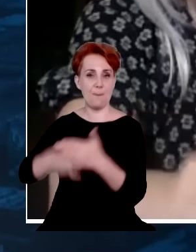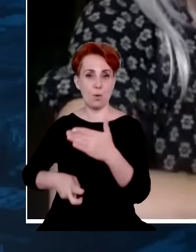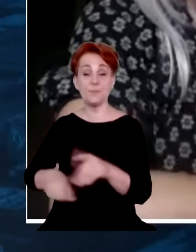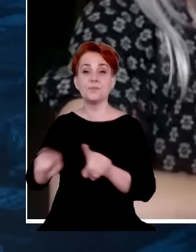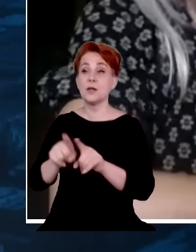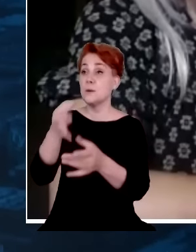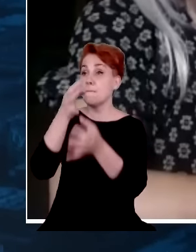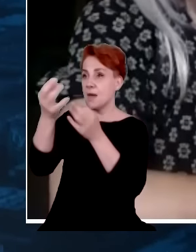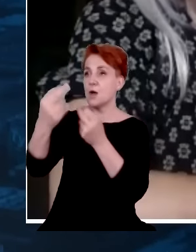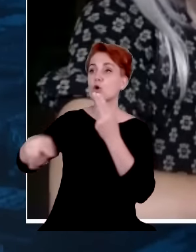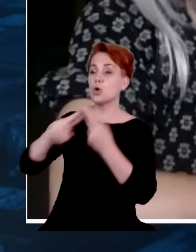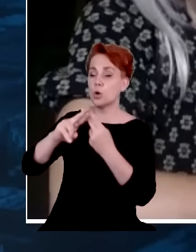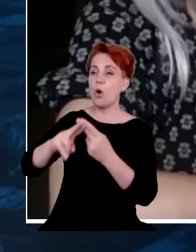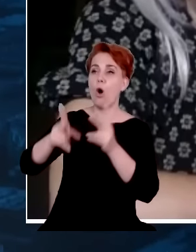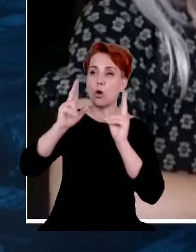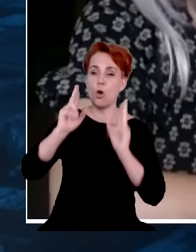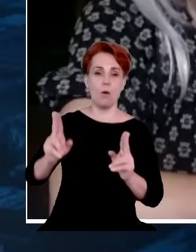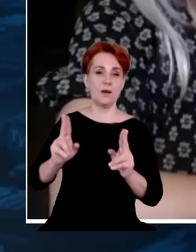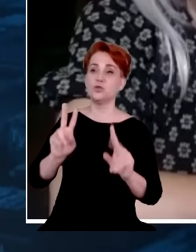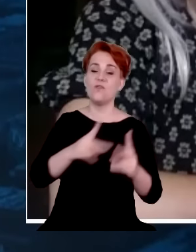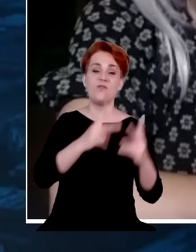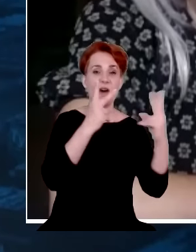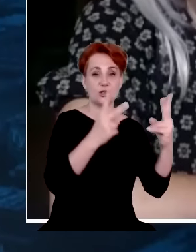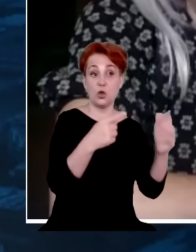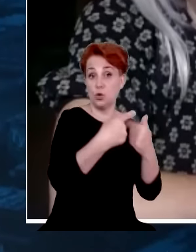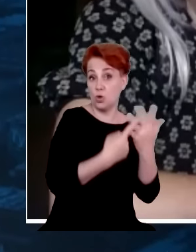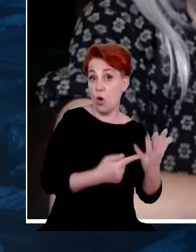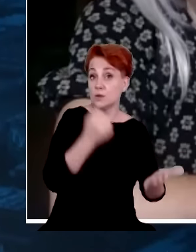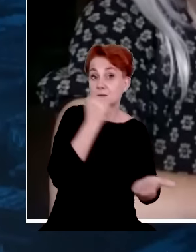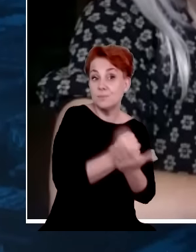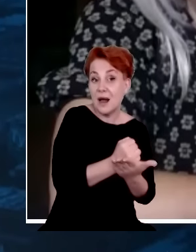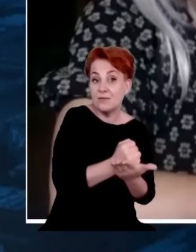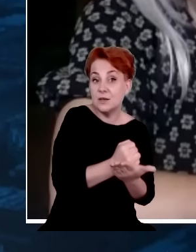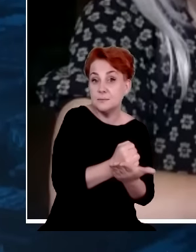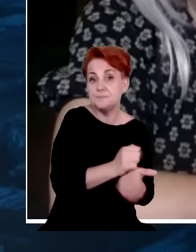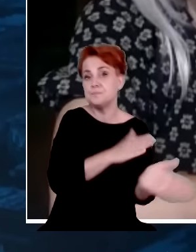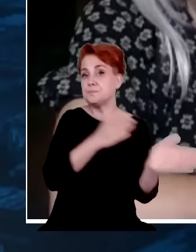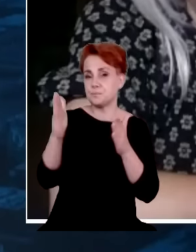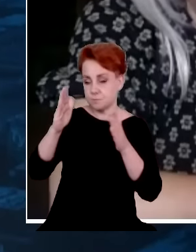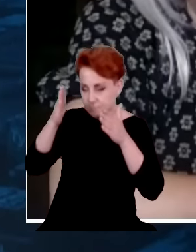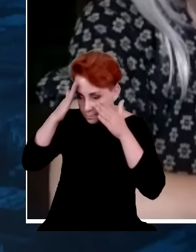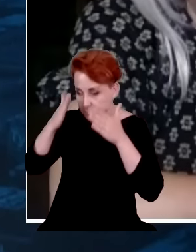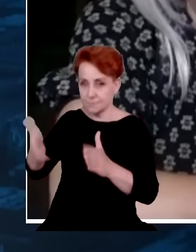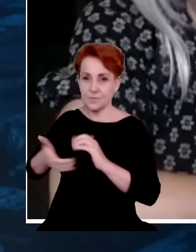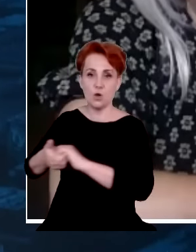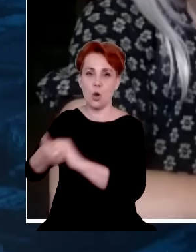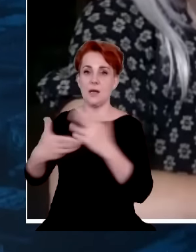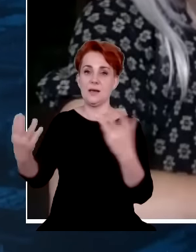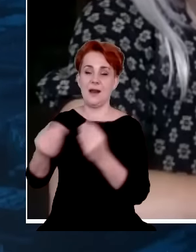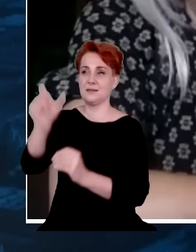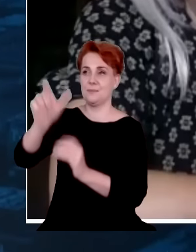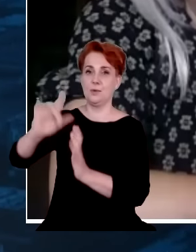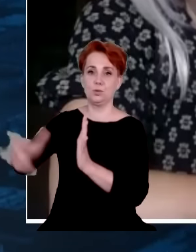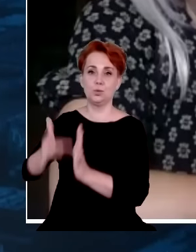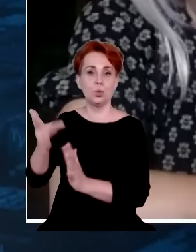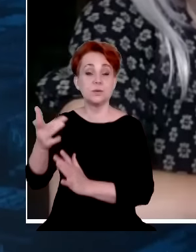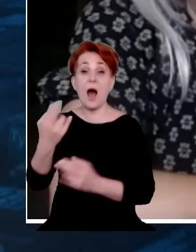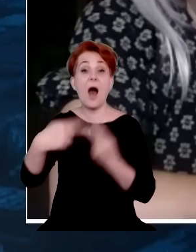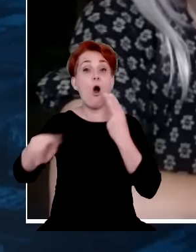jest dla niego ważniejsze czy te kwestie czy na siłę tkwienie w koalicji i w rządzie z Donaldem Tuskiem Jaka była odpowiedź premiera